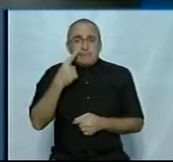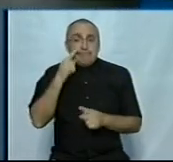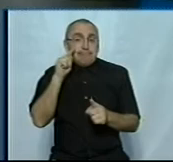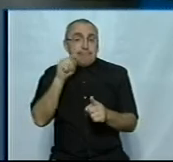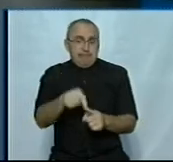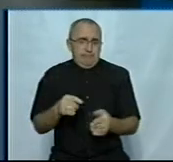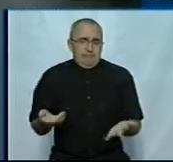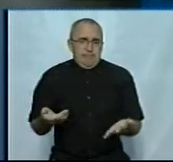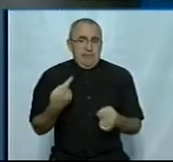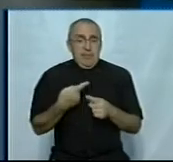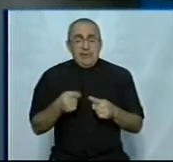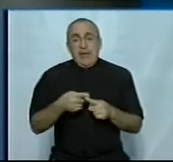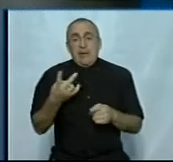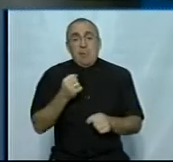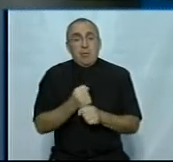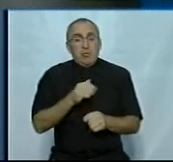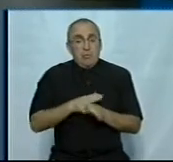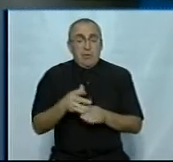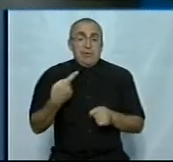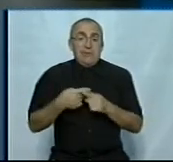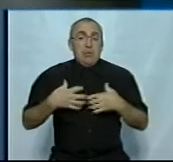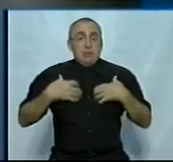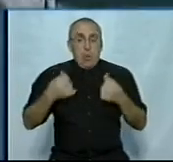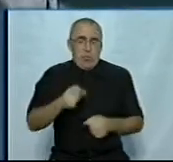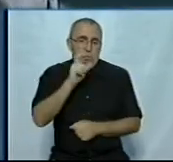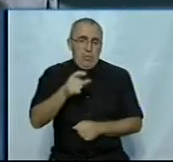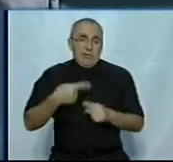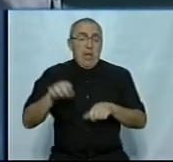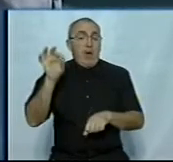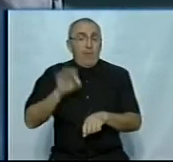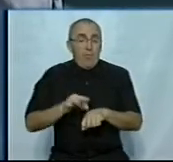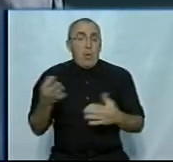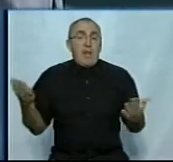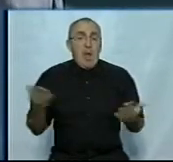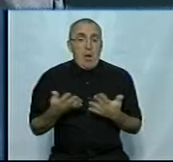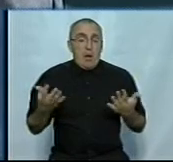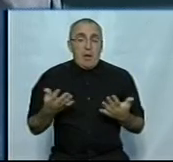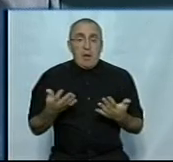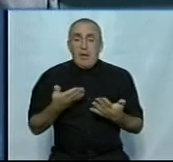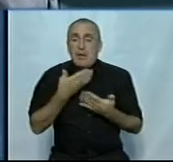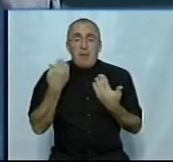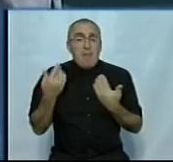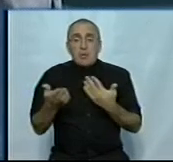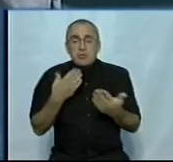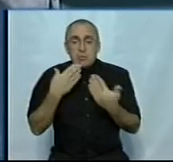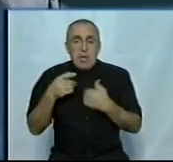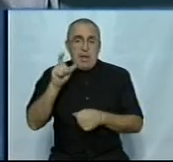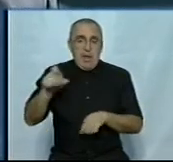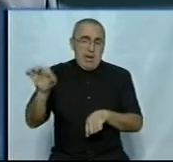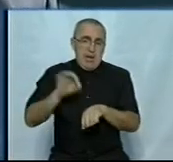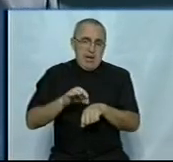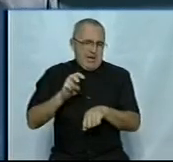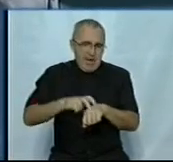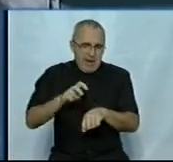акценти. Це треба було зробити, бо це здоров'я людей. Бо це хвороба, з якою не мали стосунків лікарі.